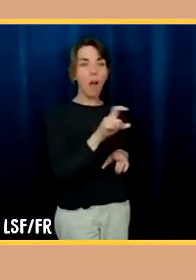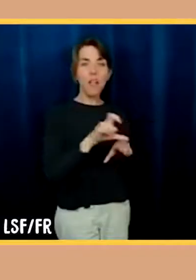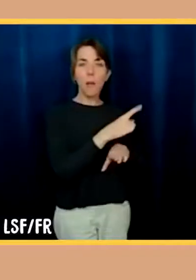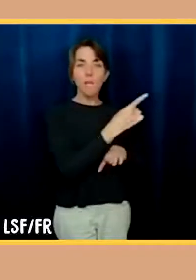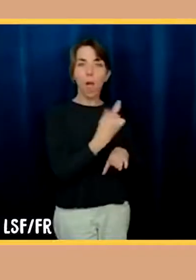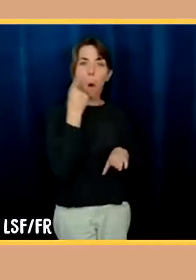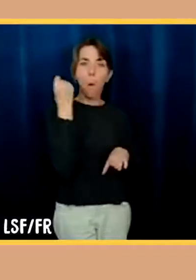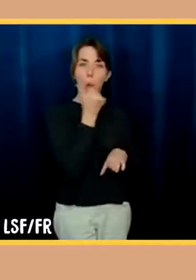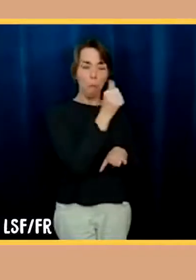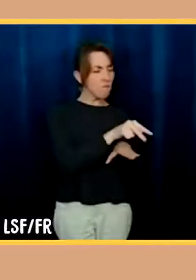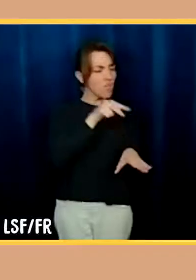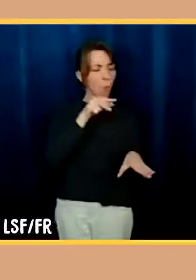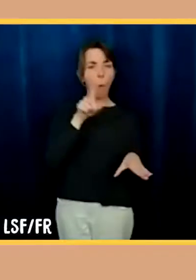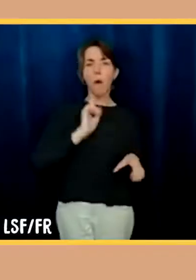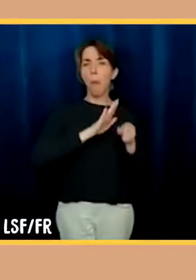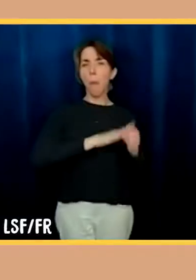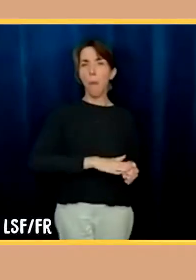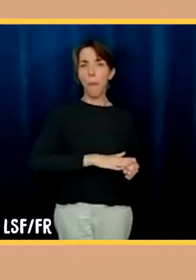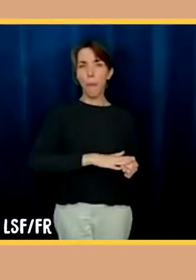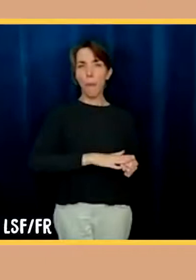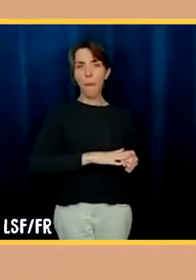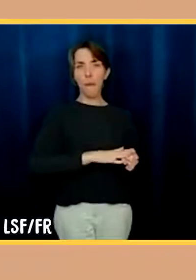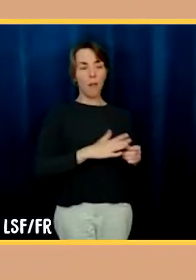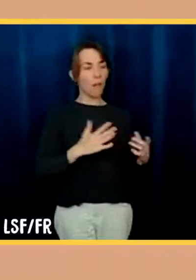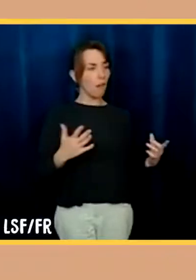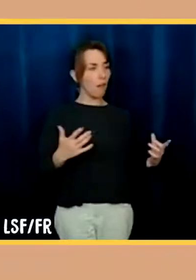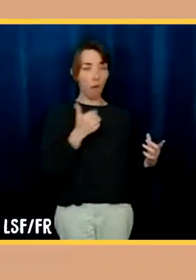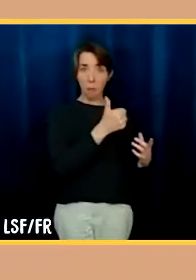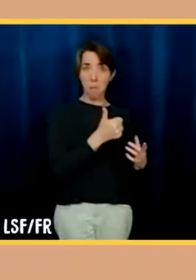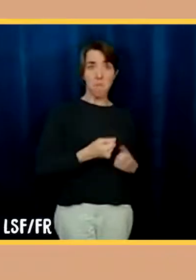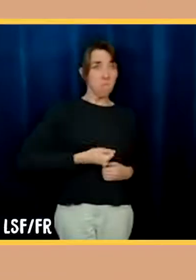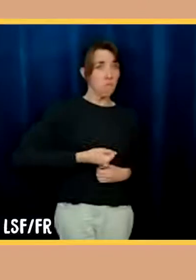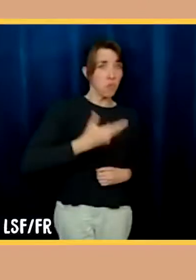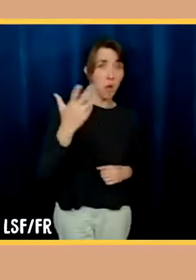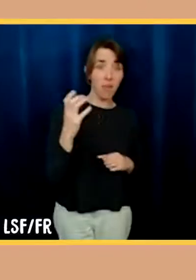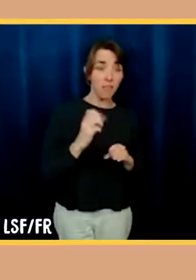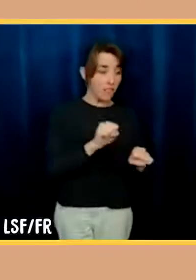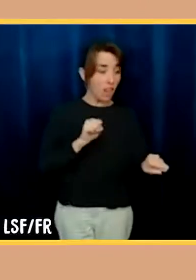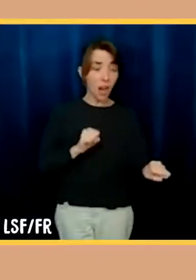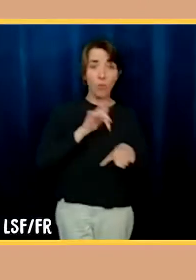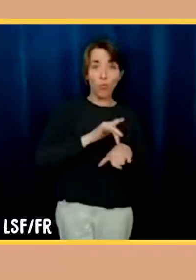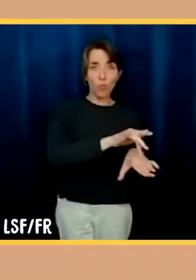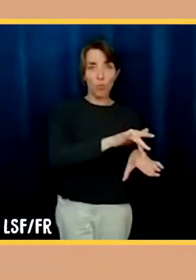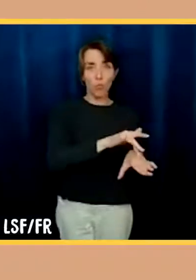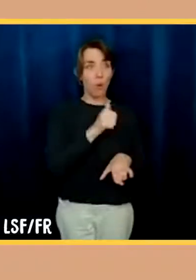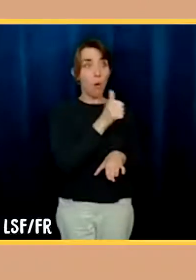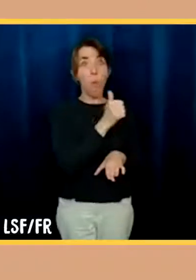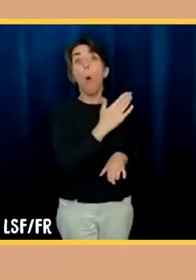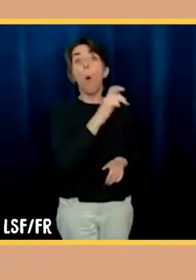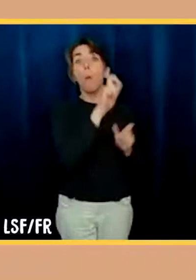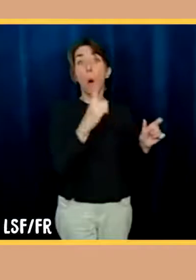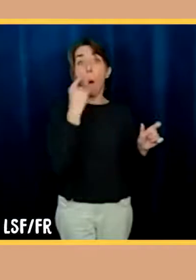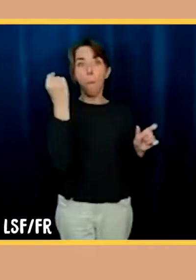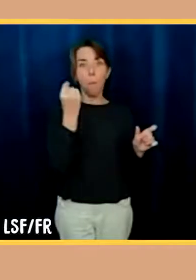pendant des centaines d'années. Et il vaut autant que des hommes qui ont inventé de toutes pièces des textes